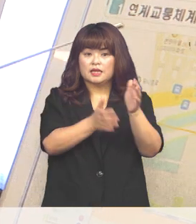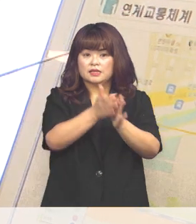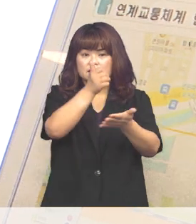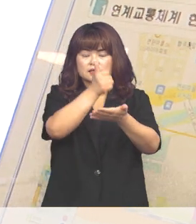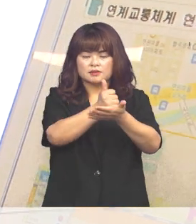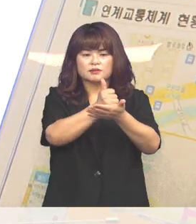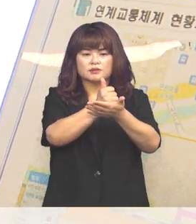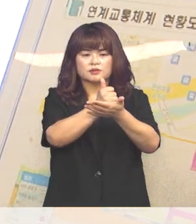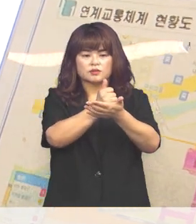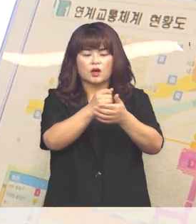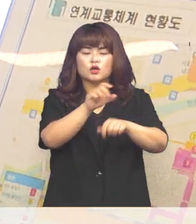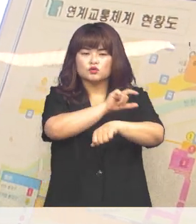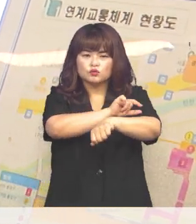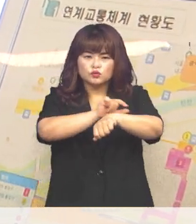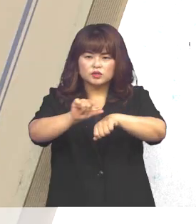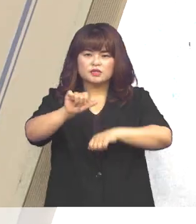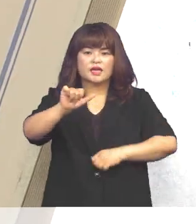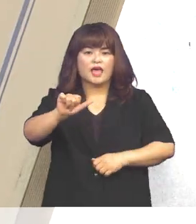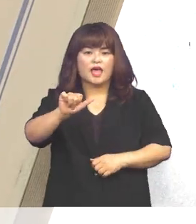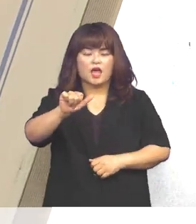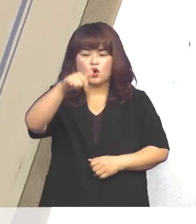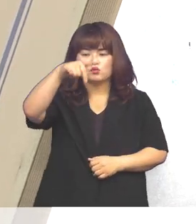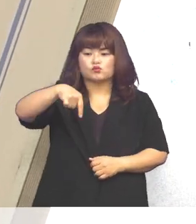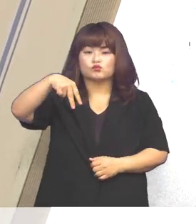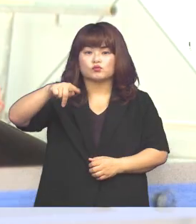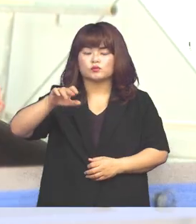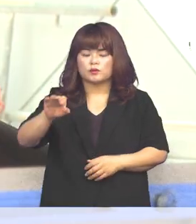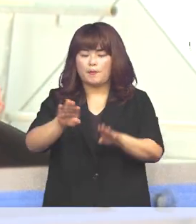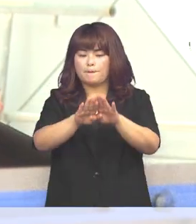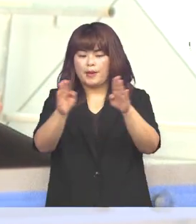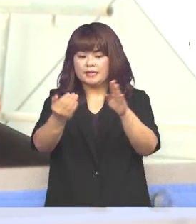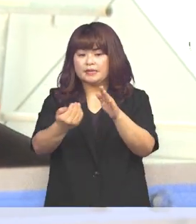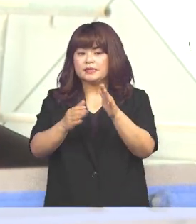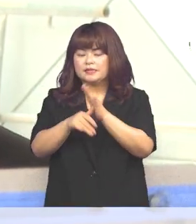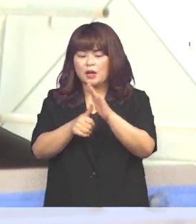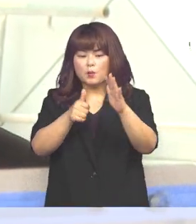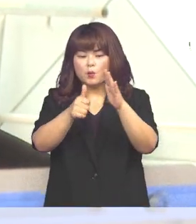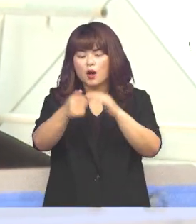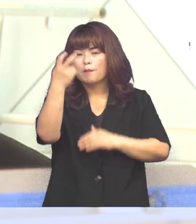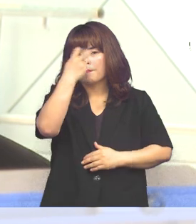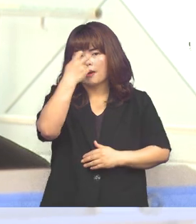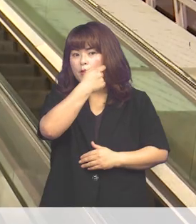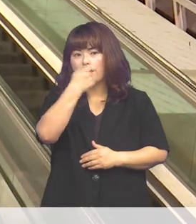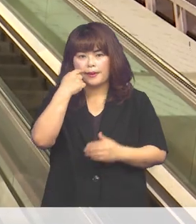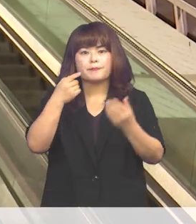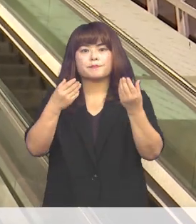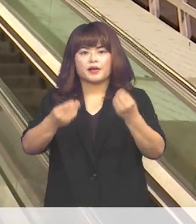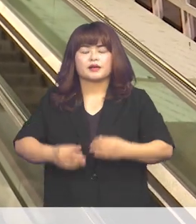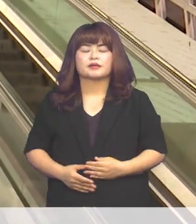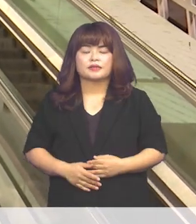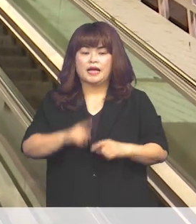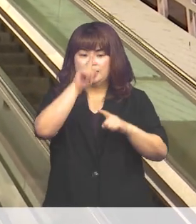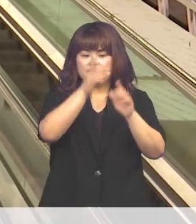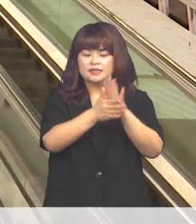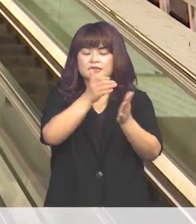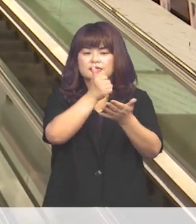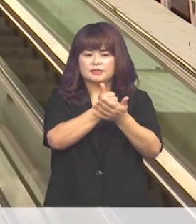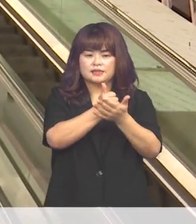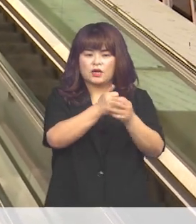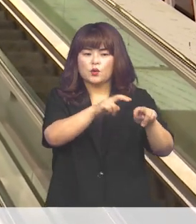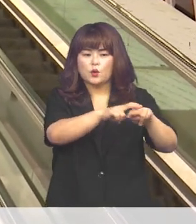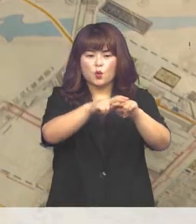이상일 용인특례시장은 GTX-A 구성역 개통을 앞두고 현장을 찾아 점검에 나섰습니다. 이